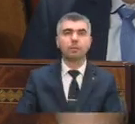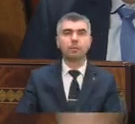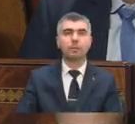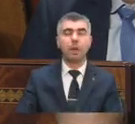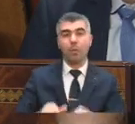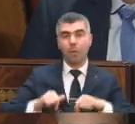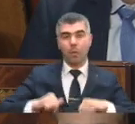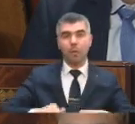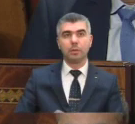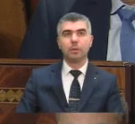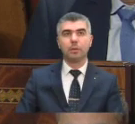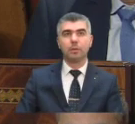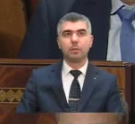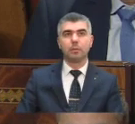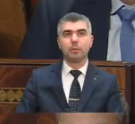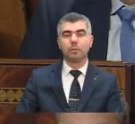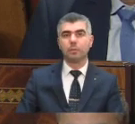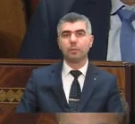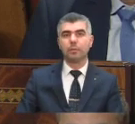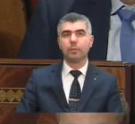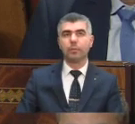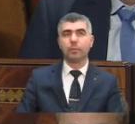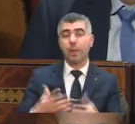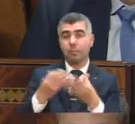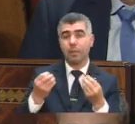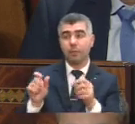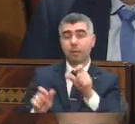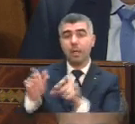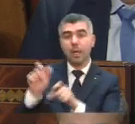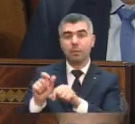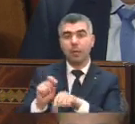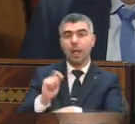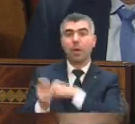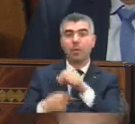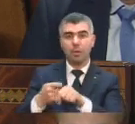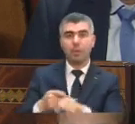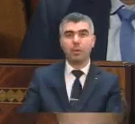المحترم يشتكي ساكنة العالم القروي،